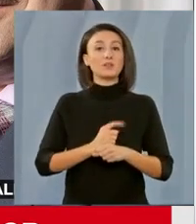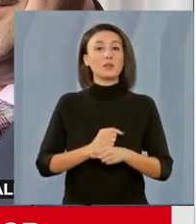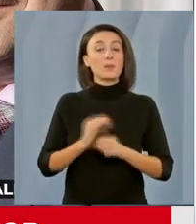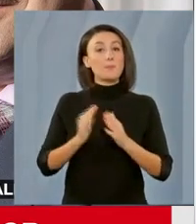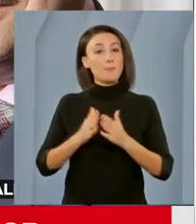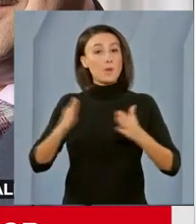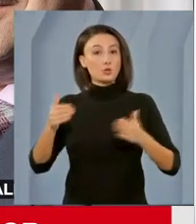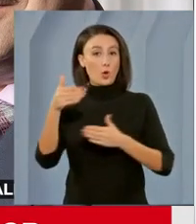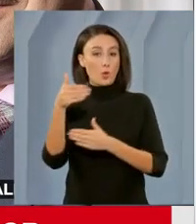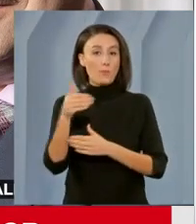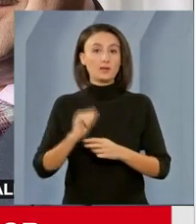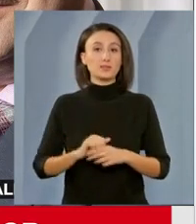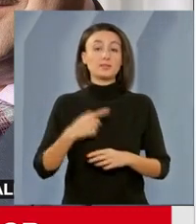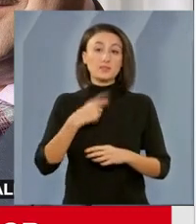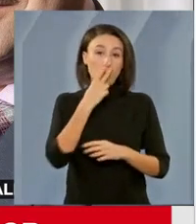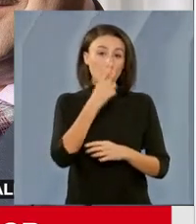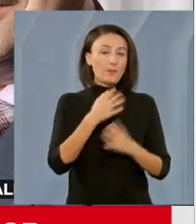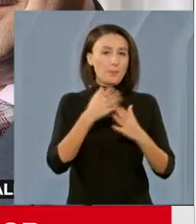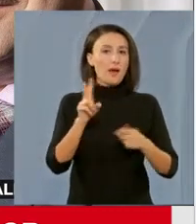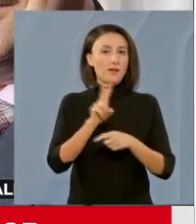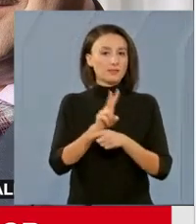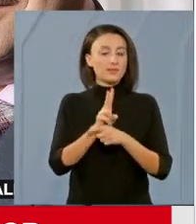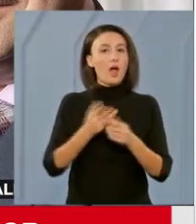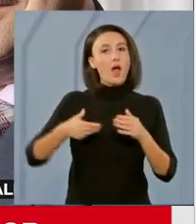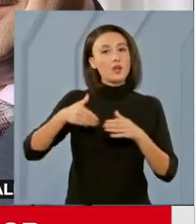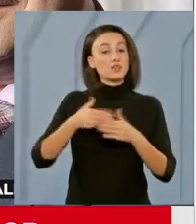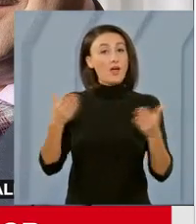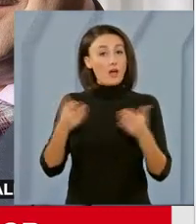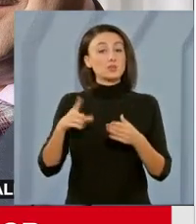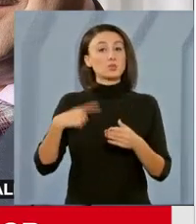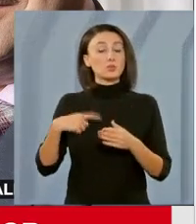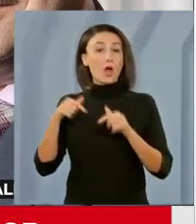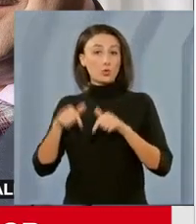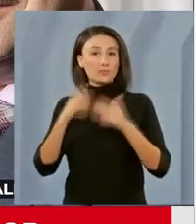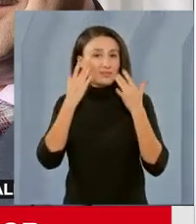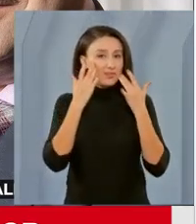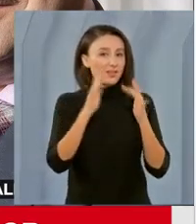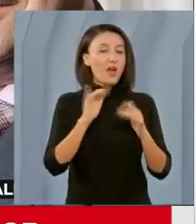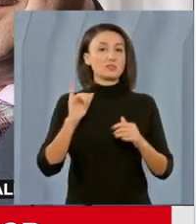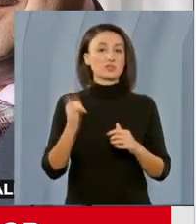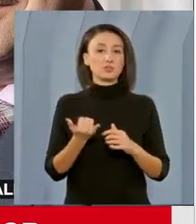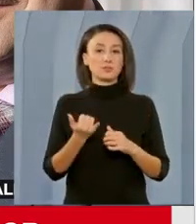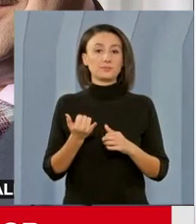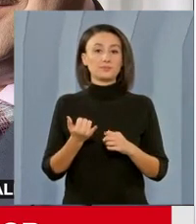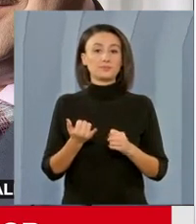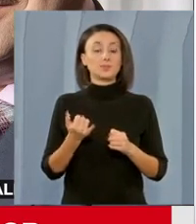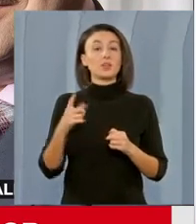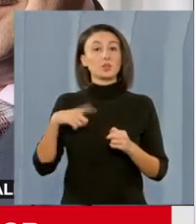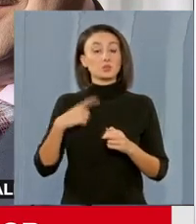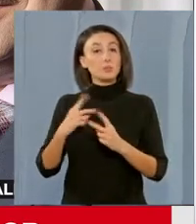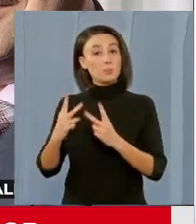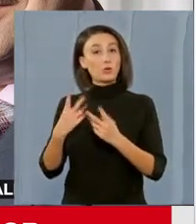s-a obligat majoritatea companiilor să se uite cu mai mare atenție la angajații care deja sunt dedicați și sunt